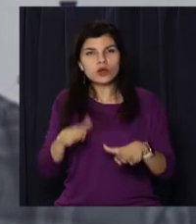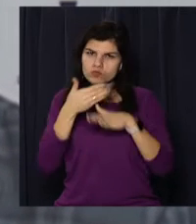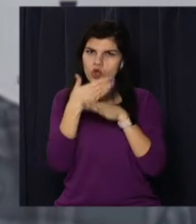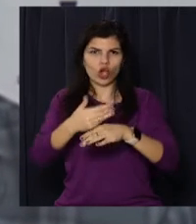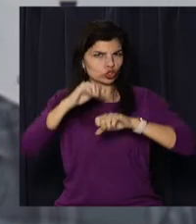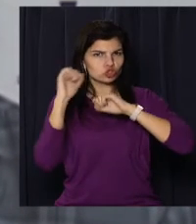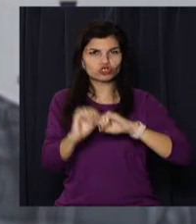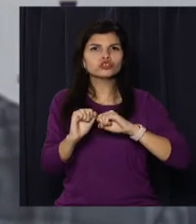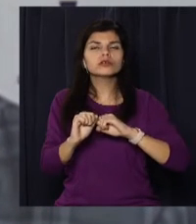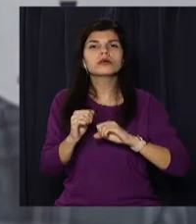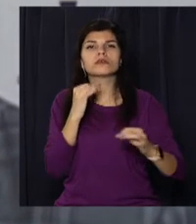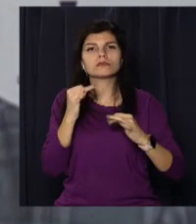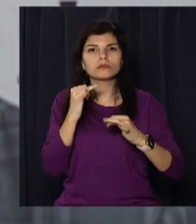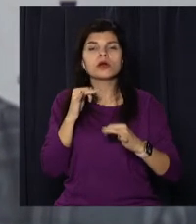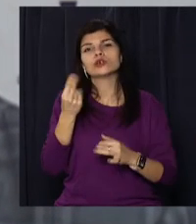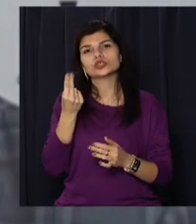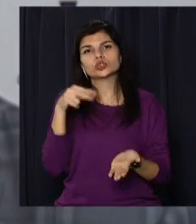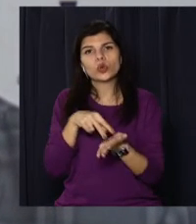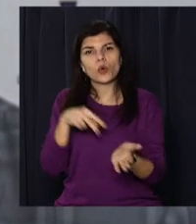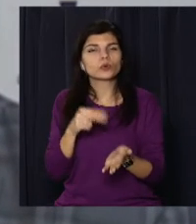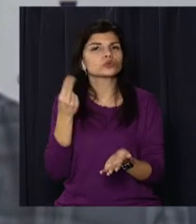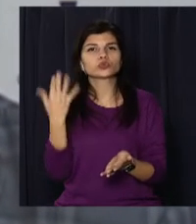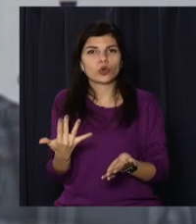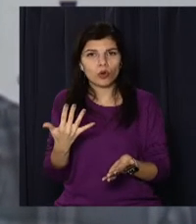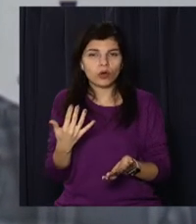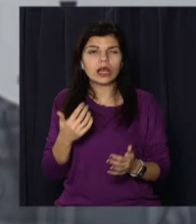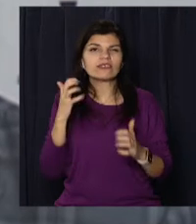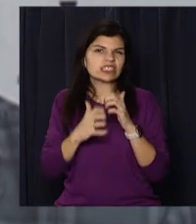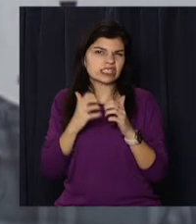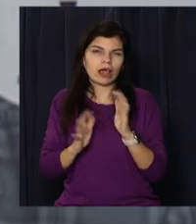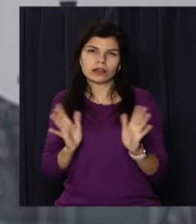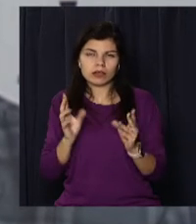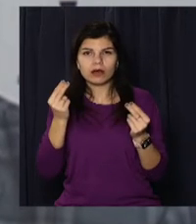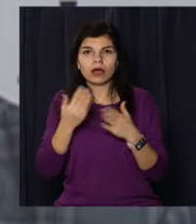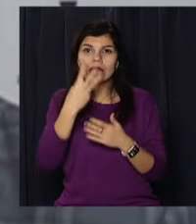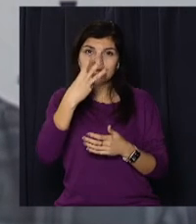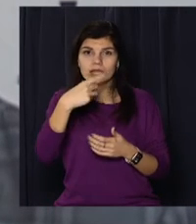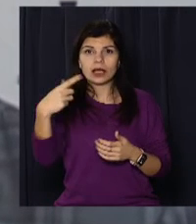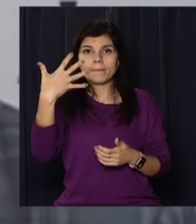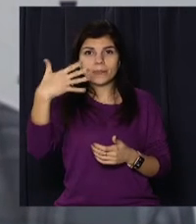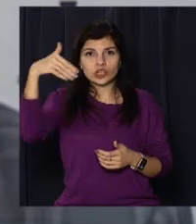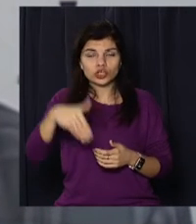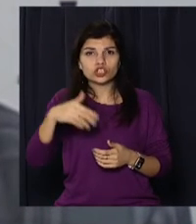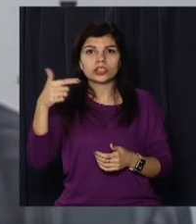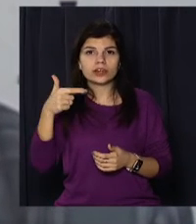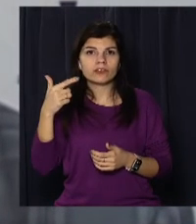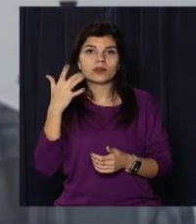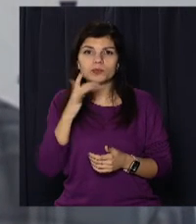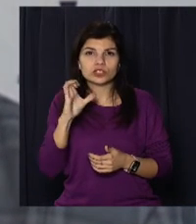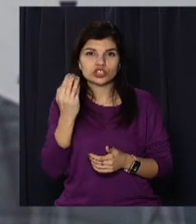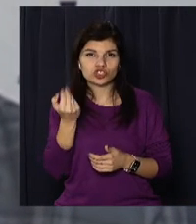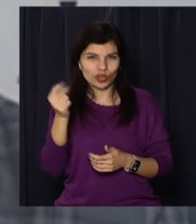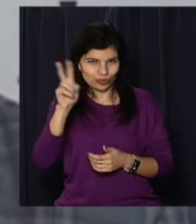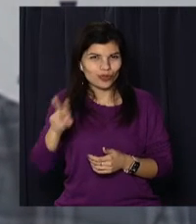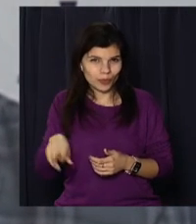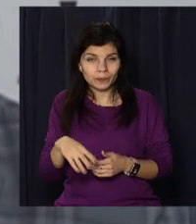в ультимативній формі, він озвучував суму відкупу. У середньому вона становила від 3 до 5 тисяч доларів США.